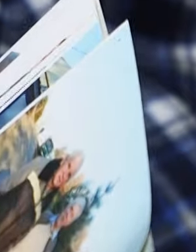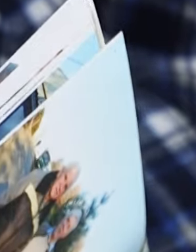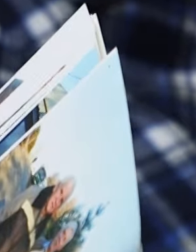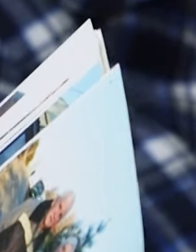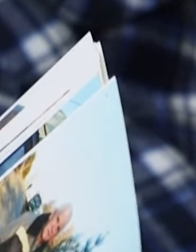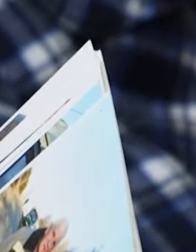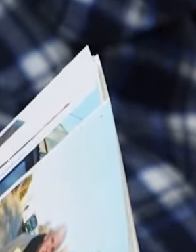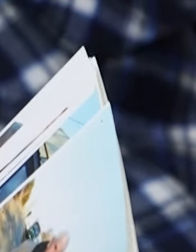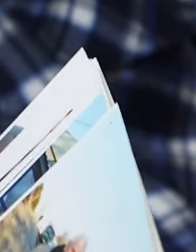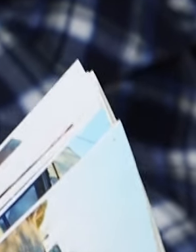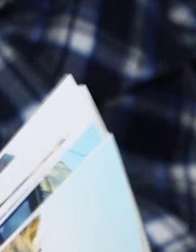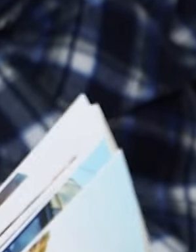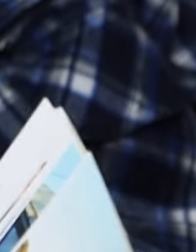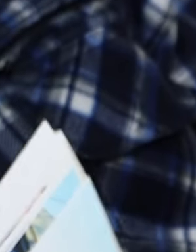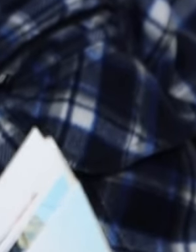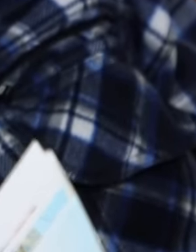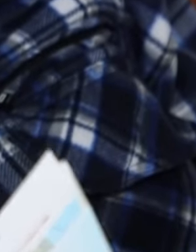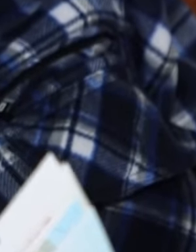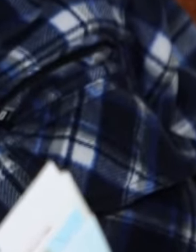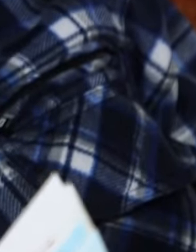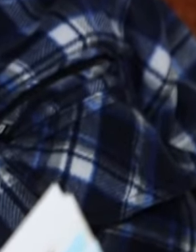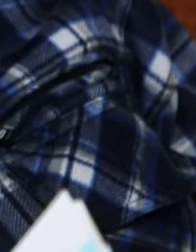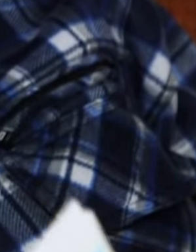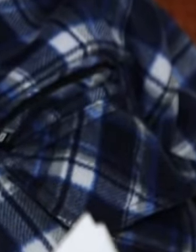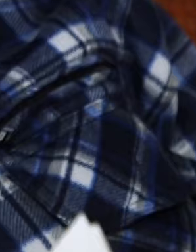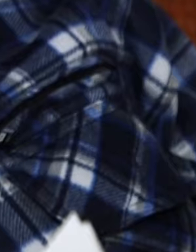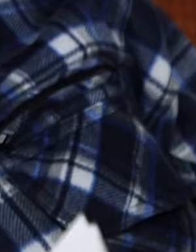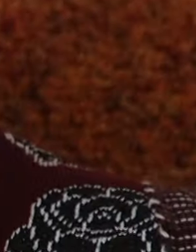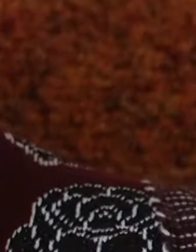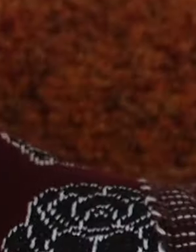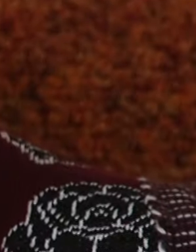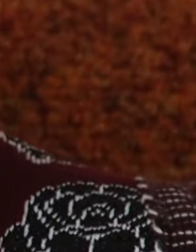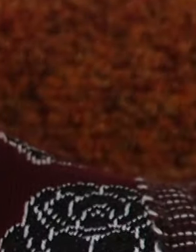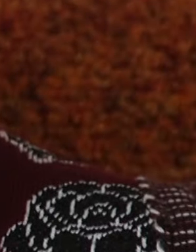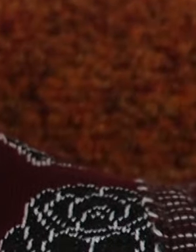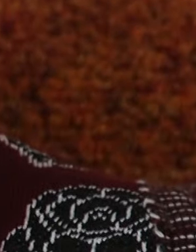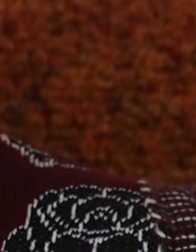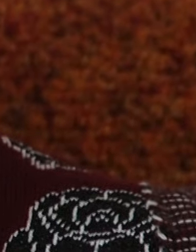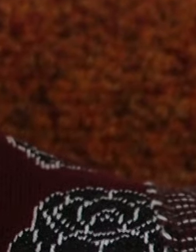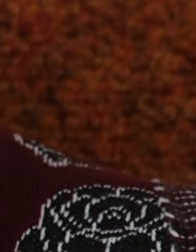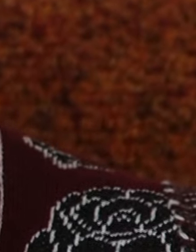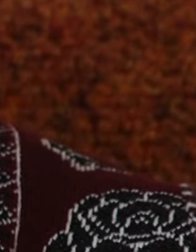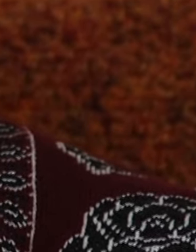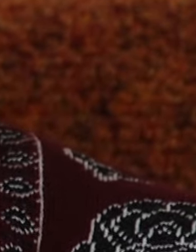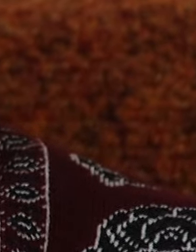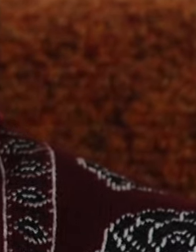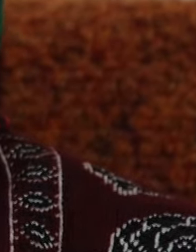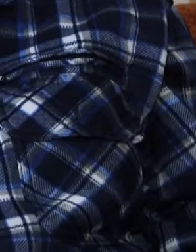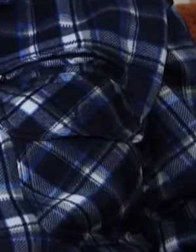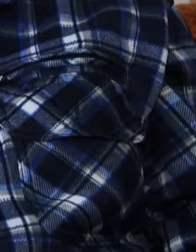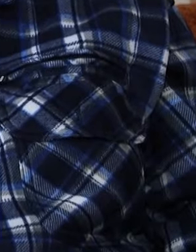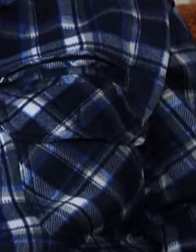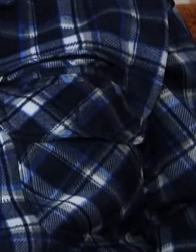была свекловичницей, он механизатором. Познакомилась пара около 60 лет назад, можно сказать, случайно, во время строительства соседского